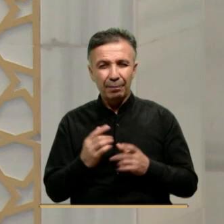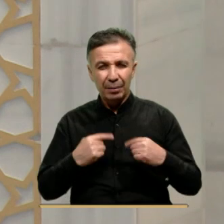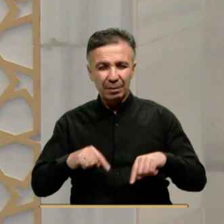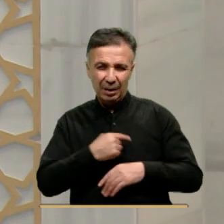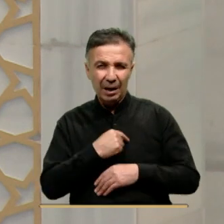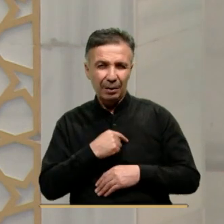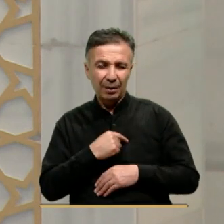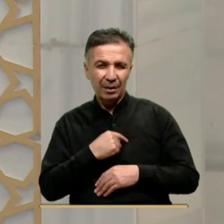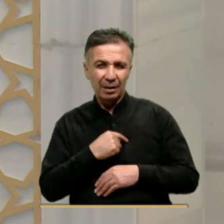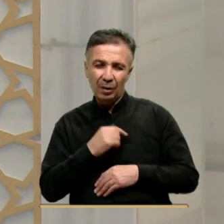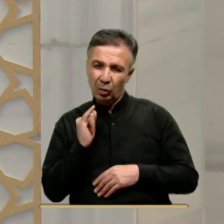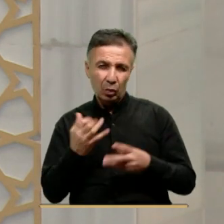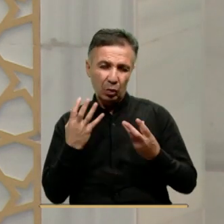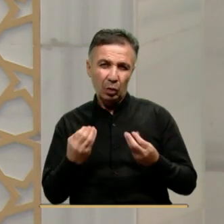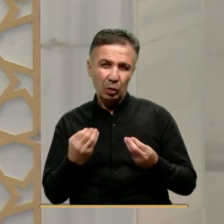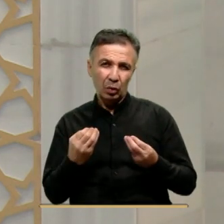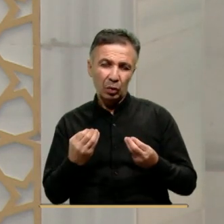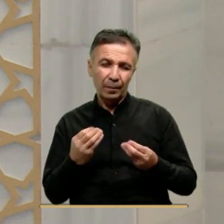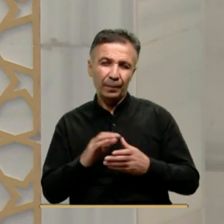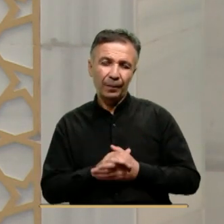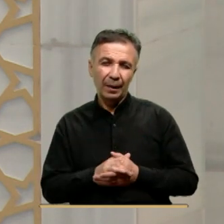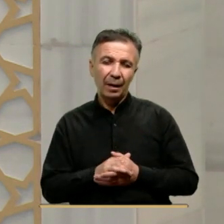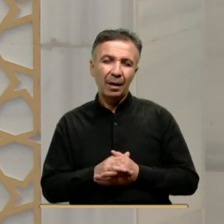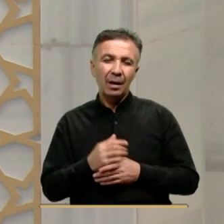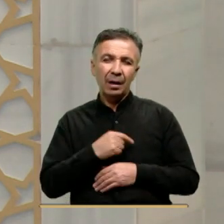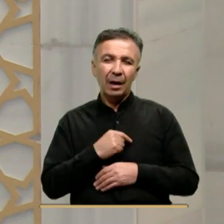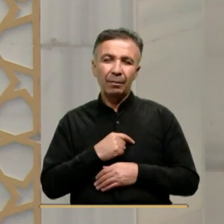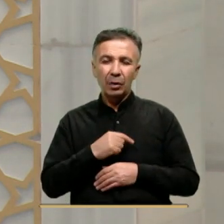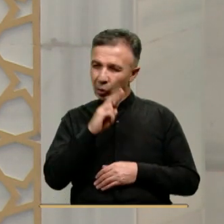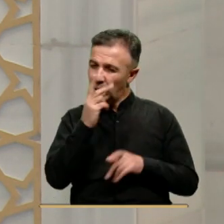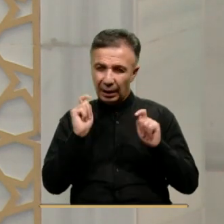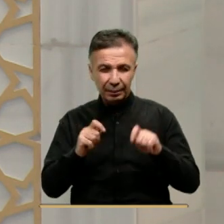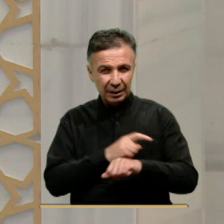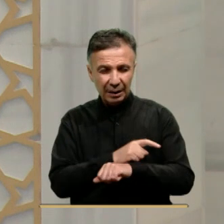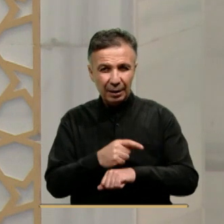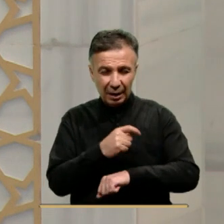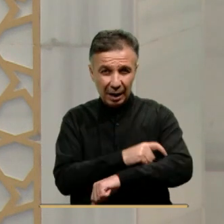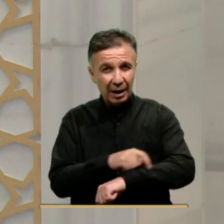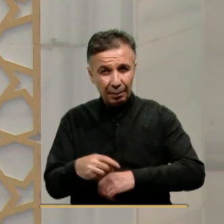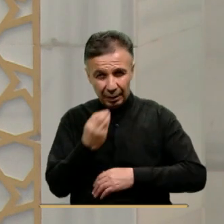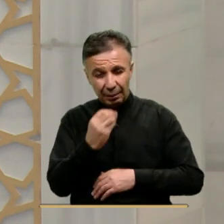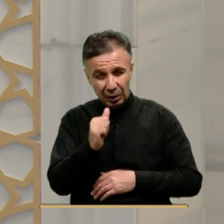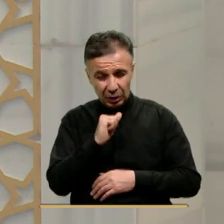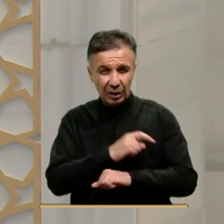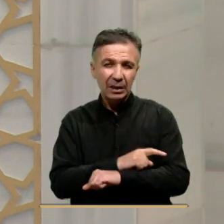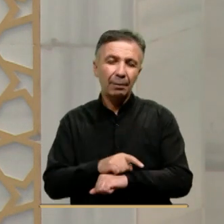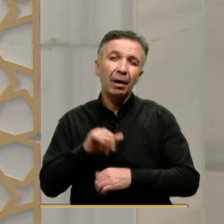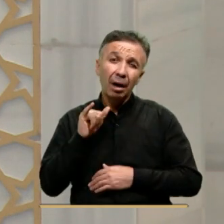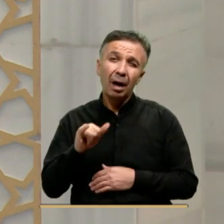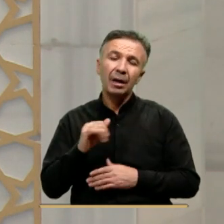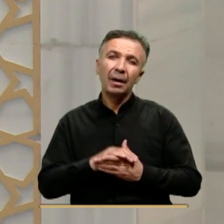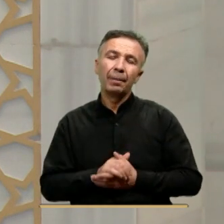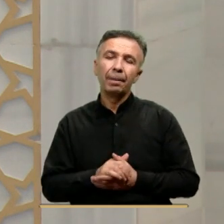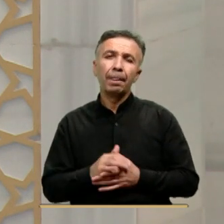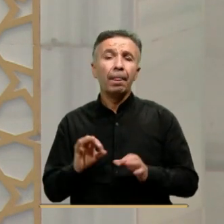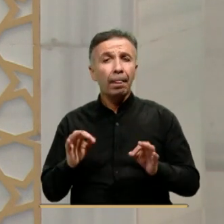kalp kirlendiği zaman günahlarla paslandığı zaman haramlara bulaştığı zaman Aynen